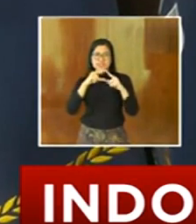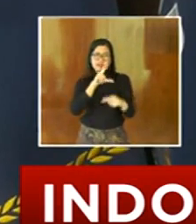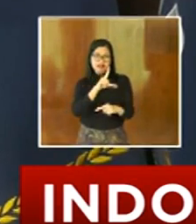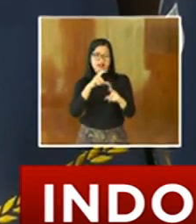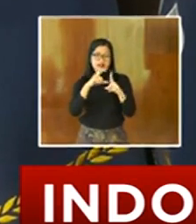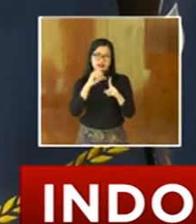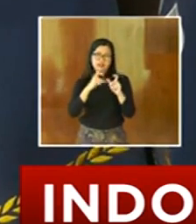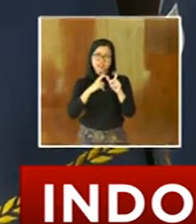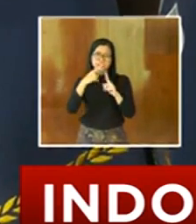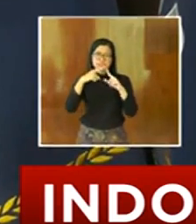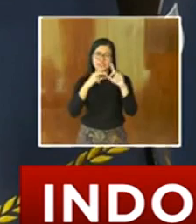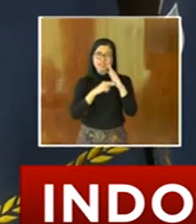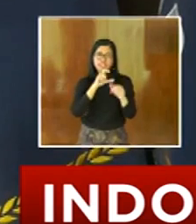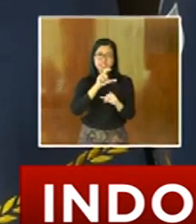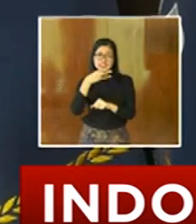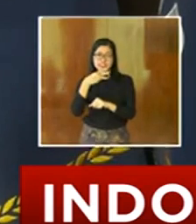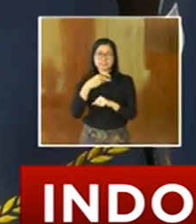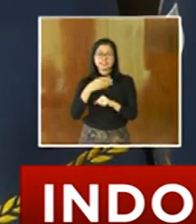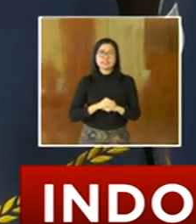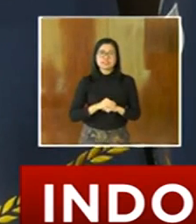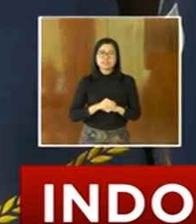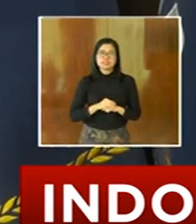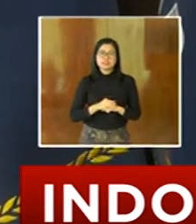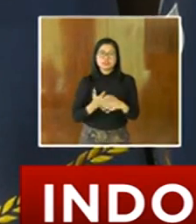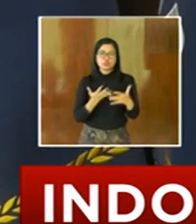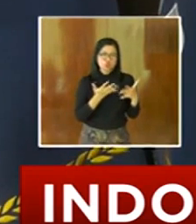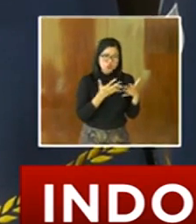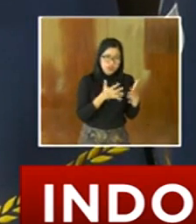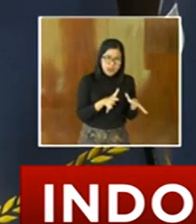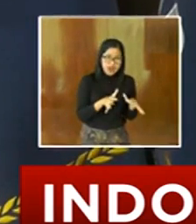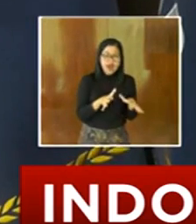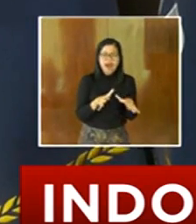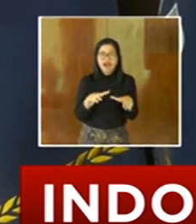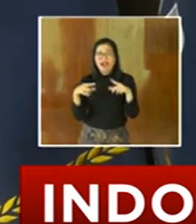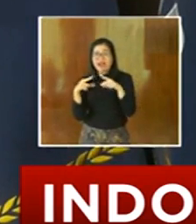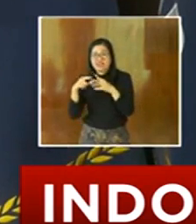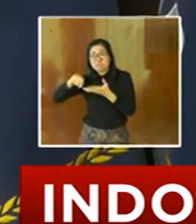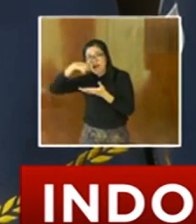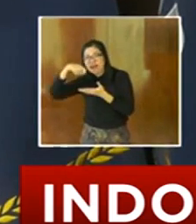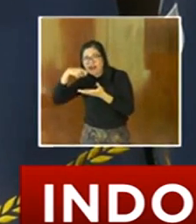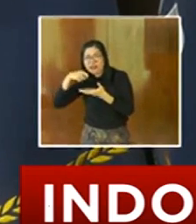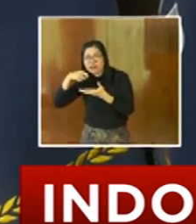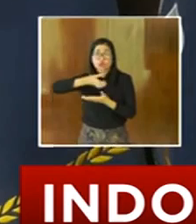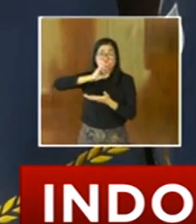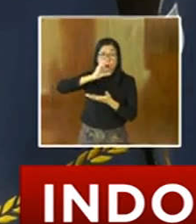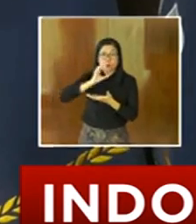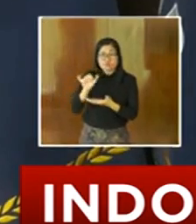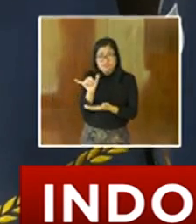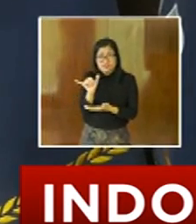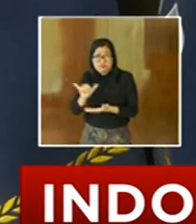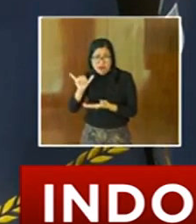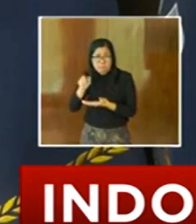yang lain yang ada di rumah kemudian tidak menggunakan alat makan alat minum bersama